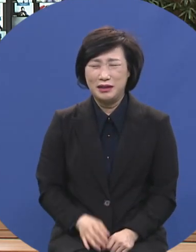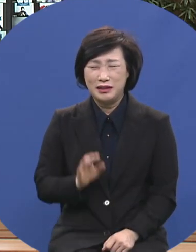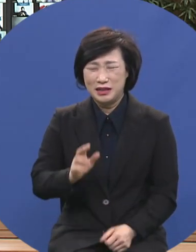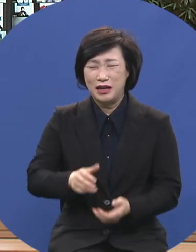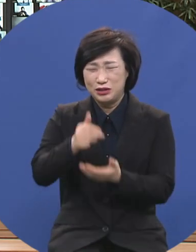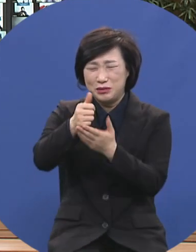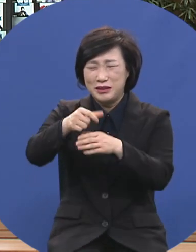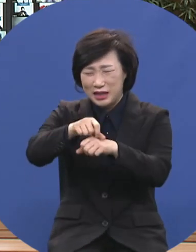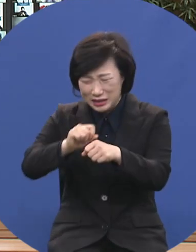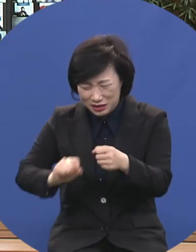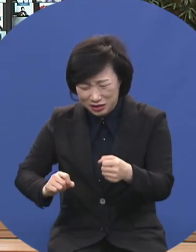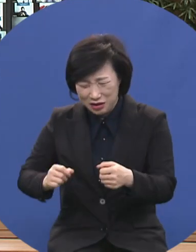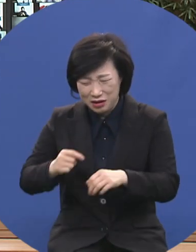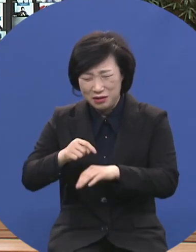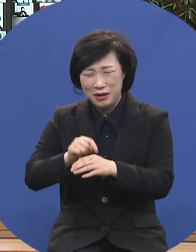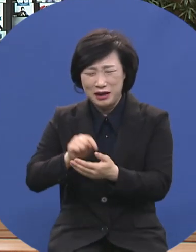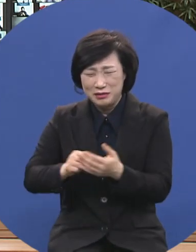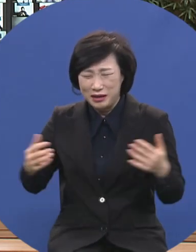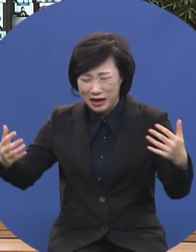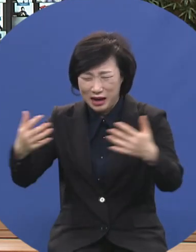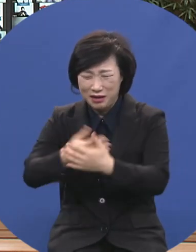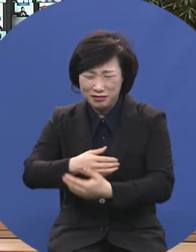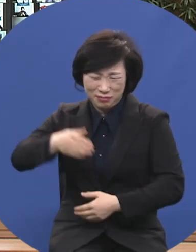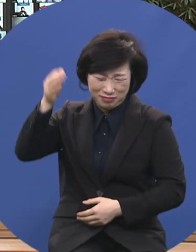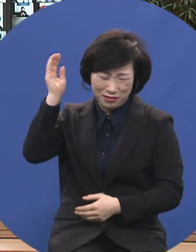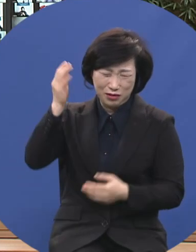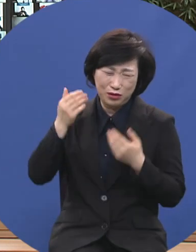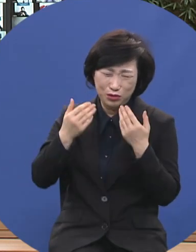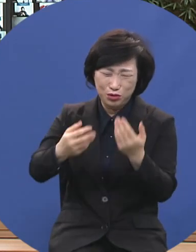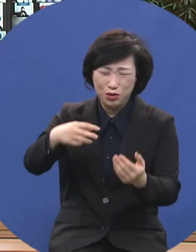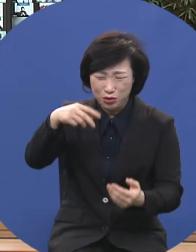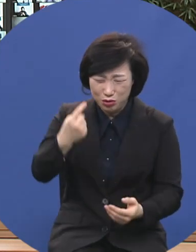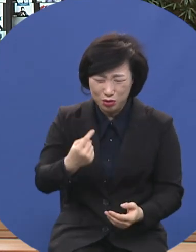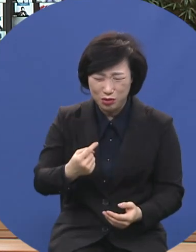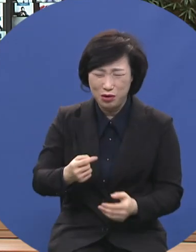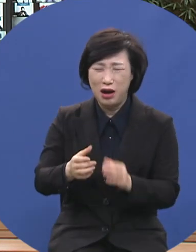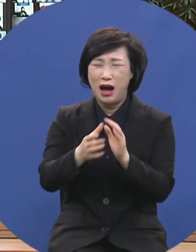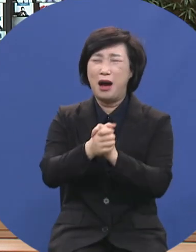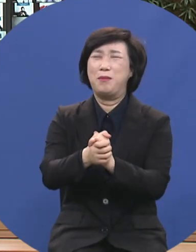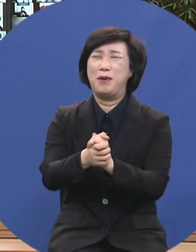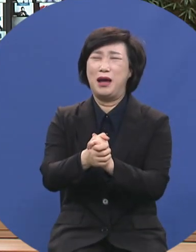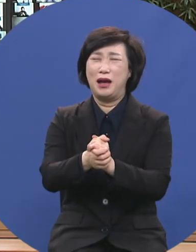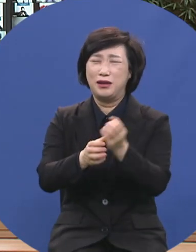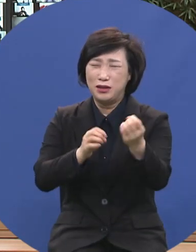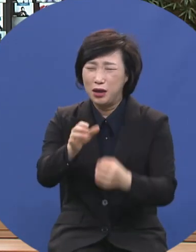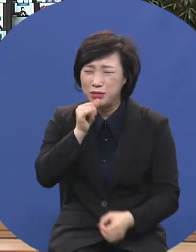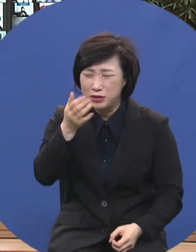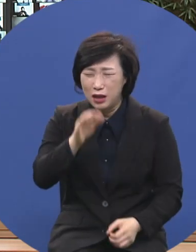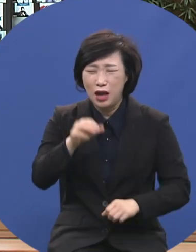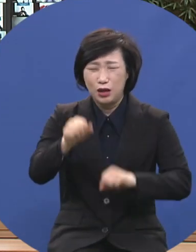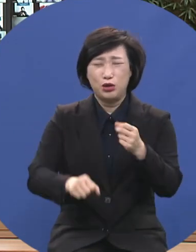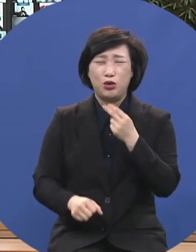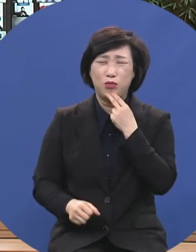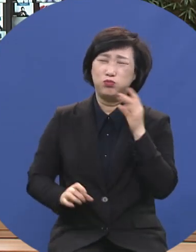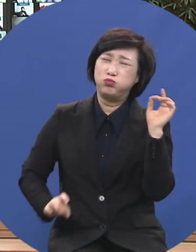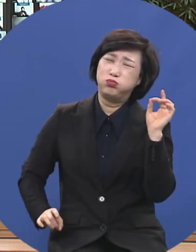찢어지는 가슴을 끌어안고 아무리 말해도 아멘은 하는데 행동은 안